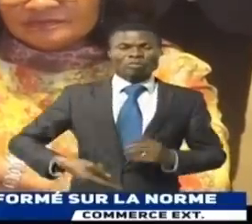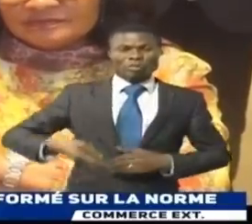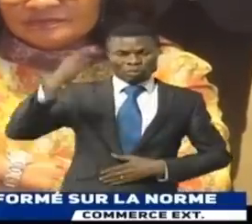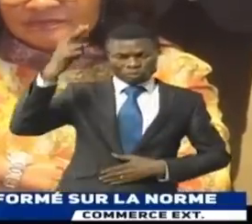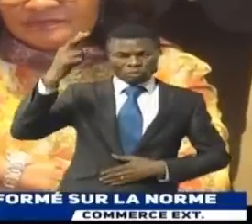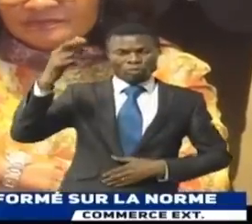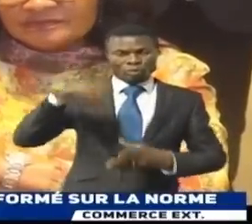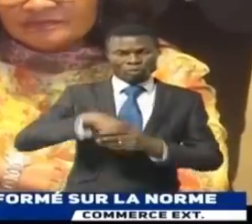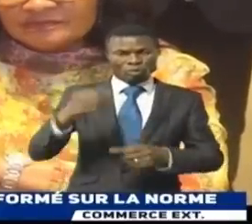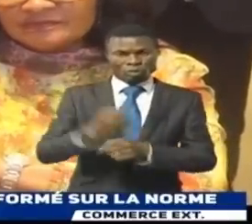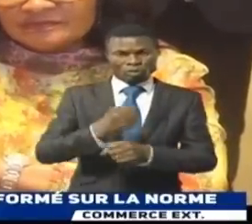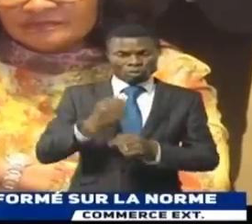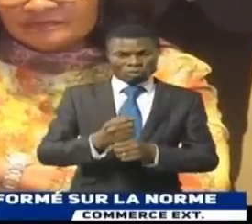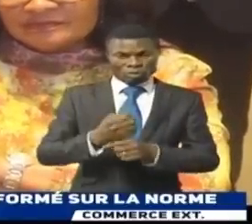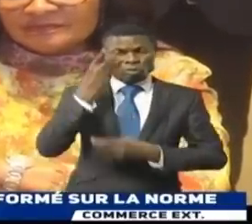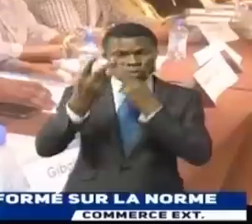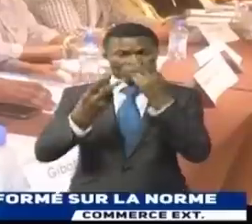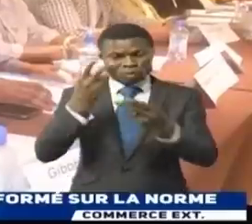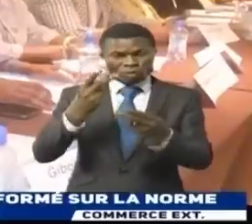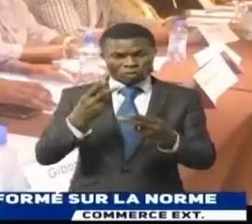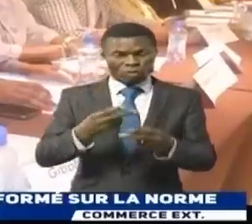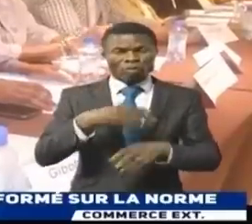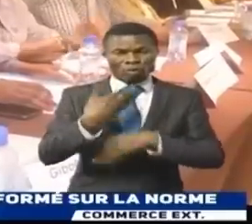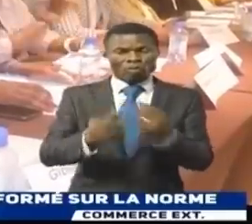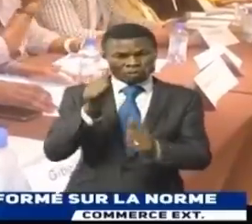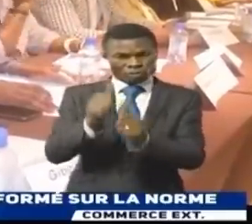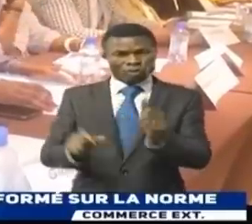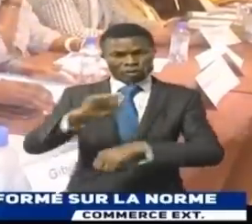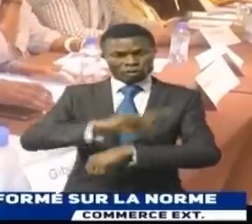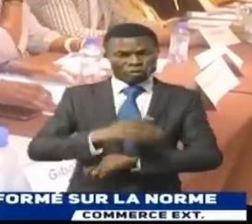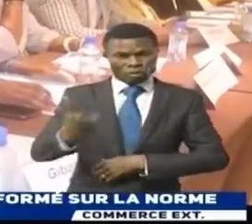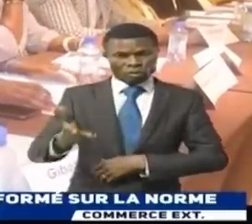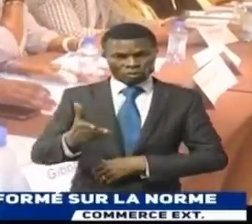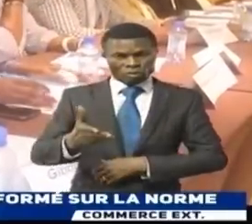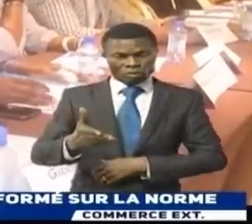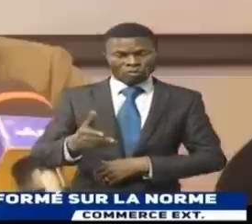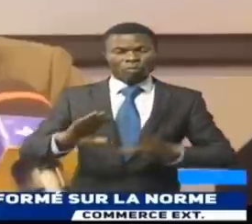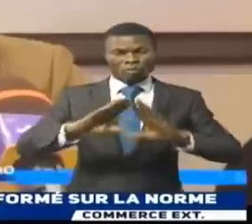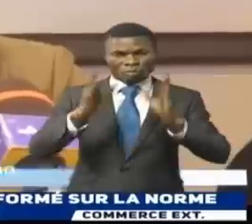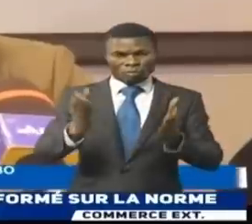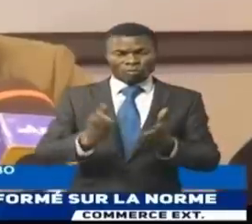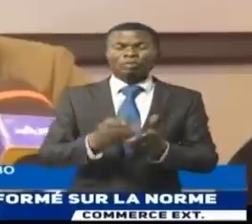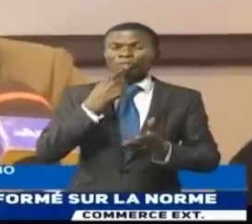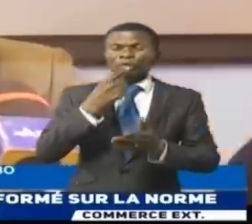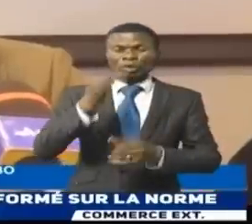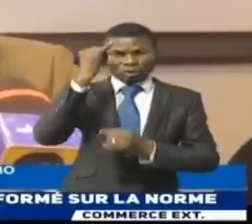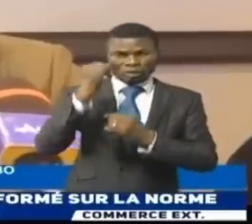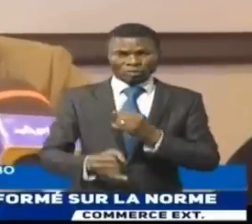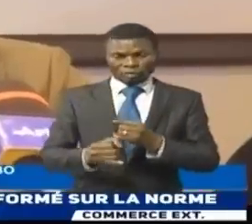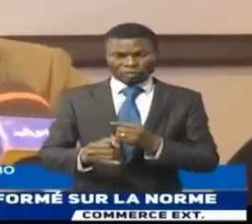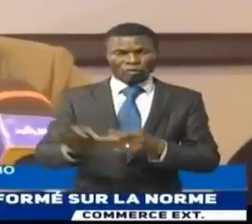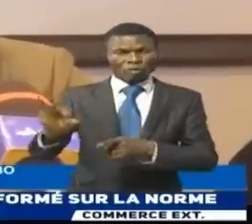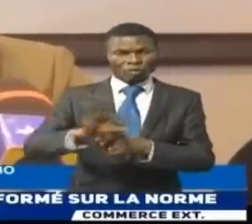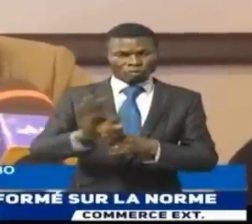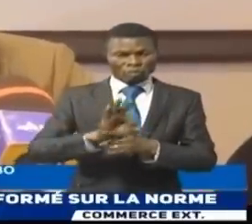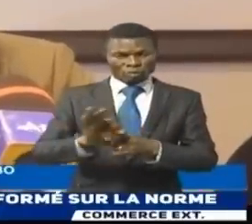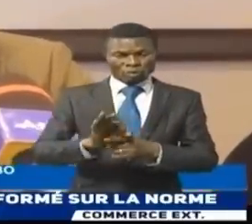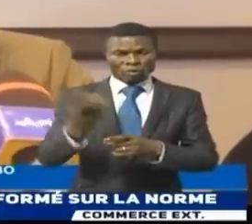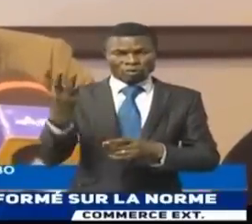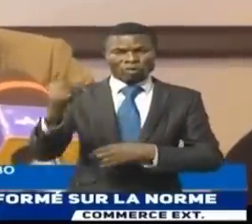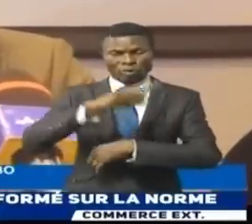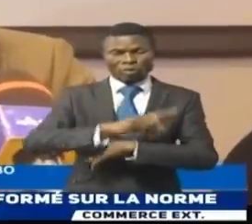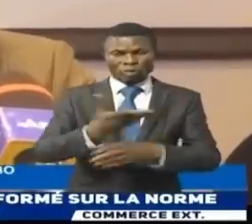travail d'inspection que vous faites. Je déclare close cette session de